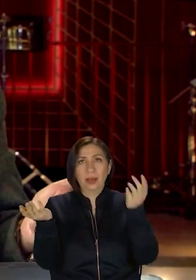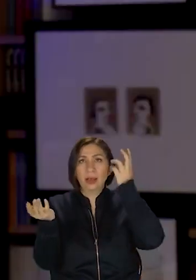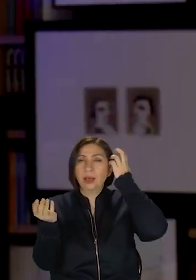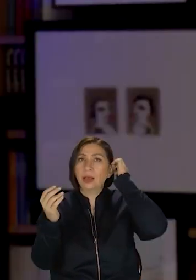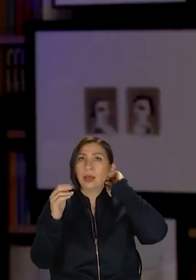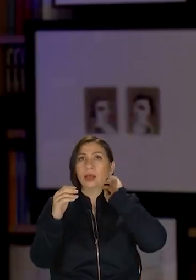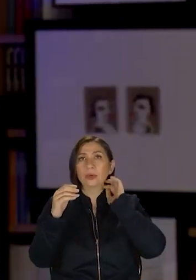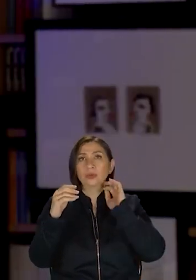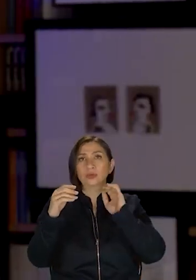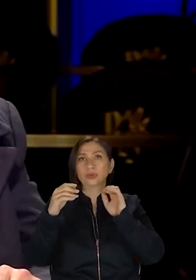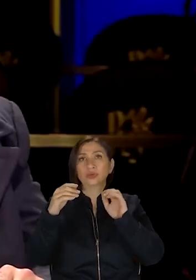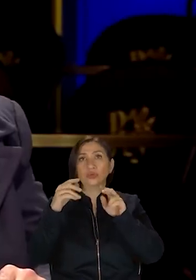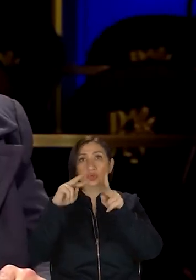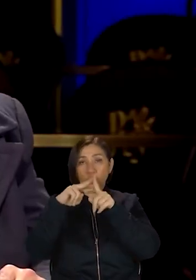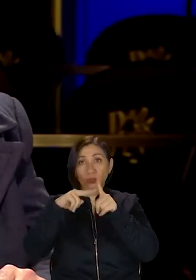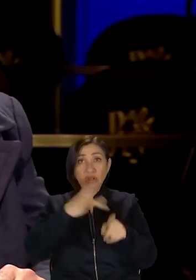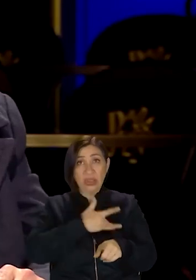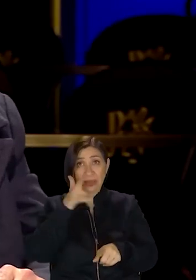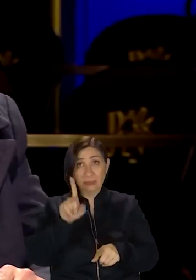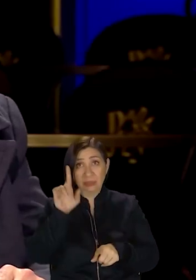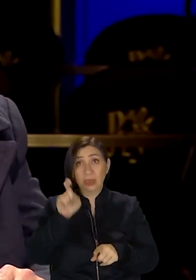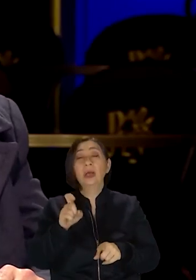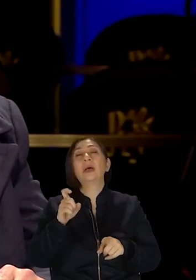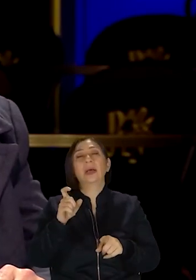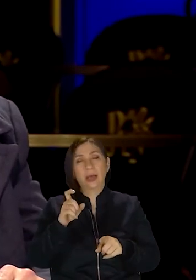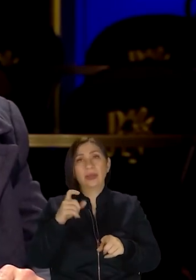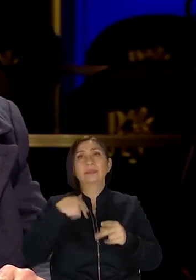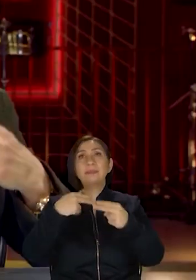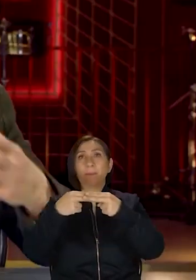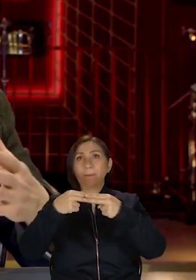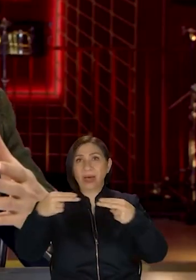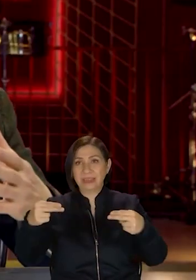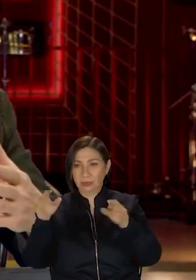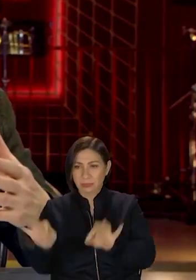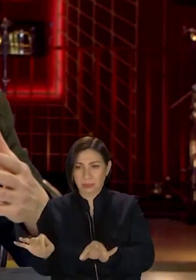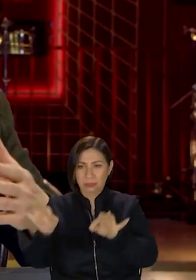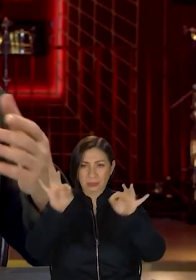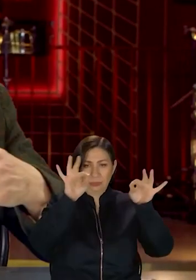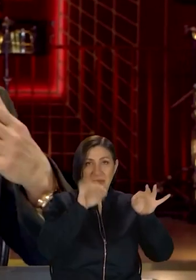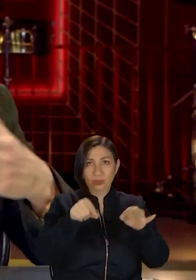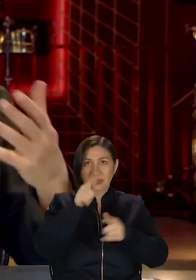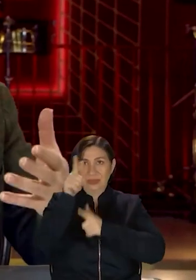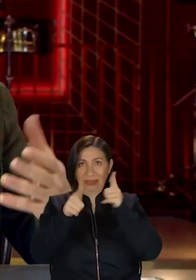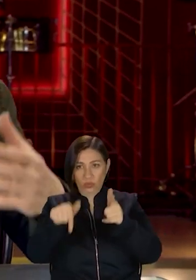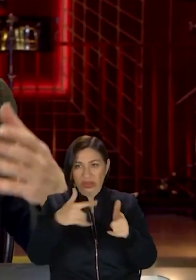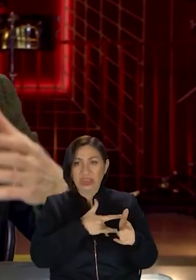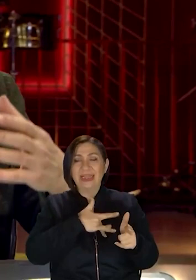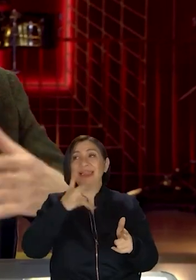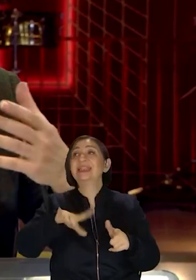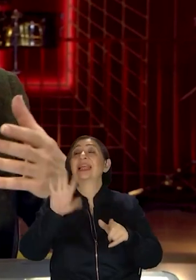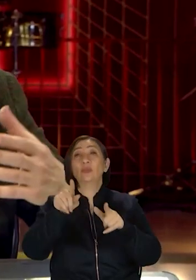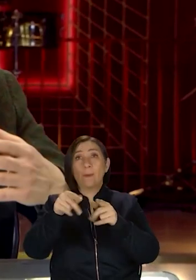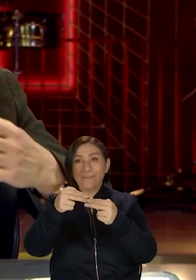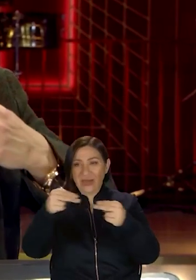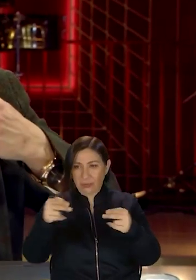Canlı YouTube, mı abi YouTube'da yayınlanan? Tabii canlı yayınlanan. Kapattıramazsın yani bandımızı ya yani şu anda biz canlı değiliz ama